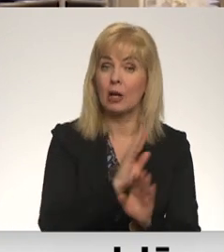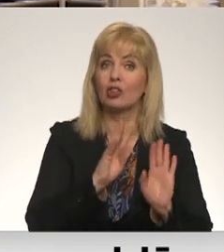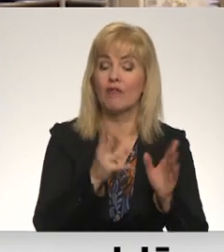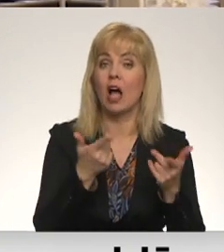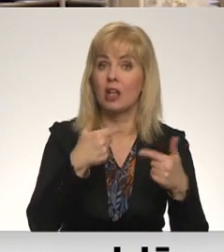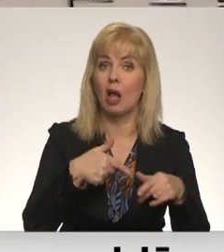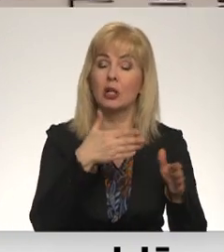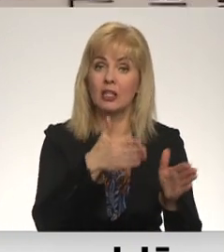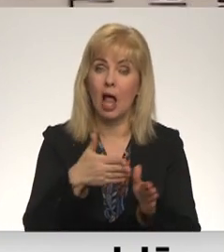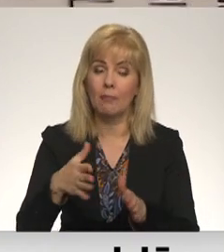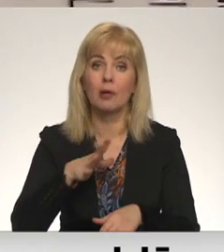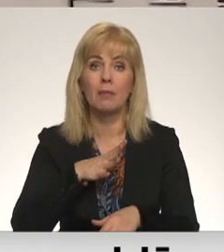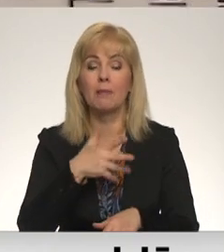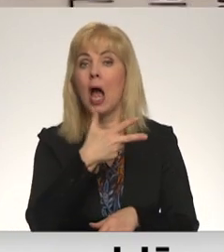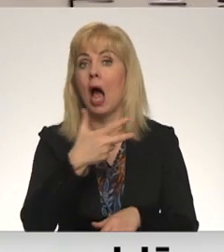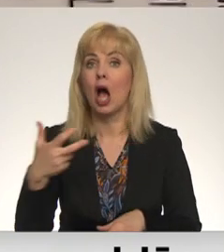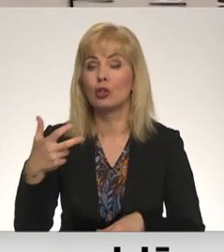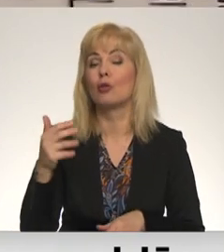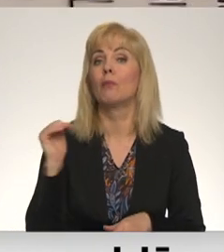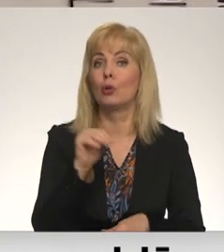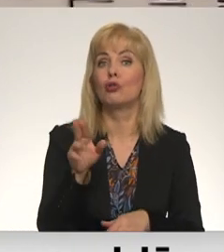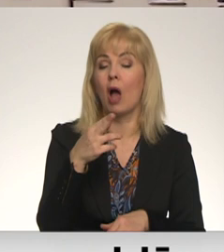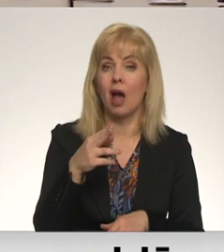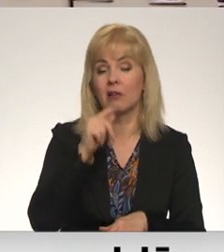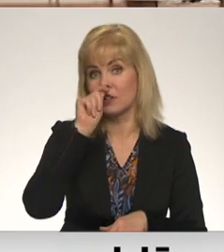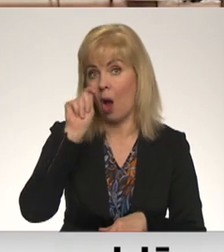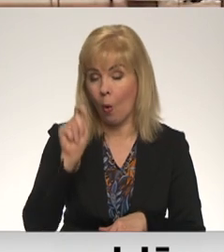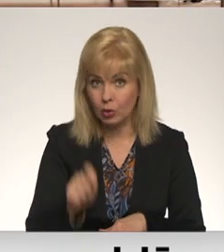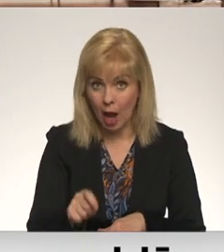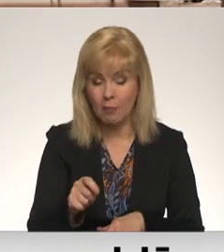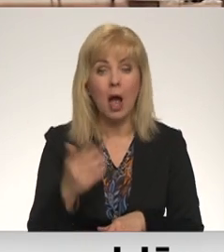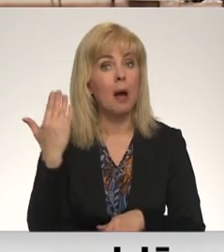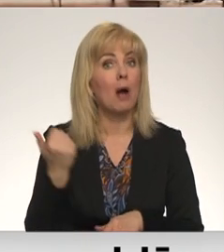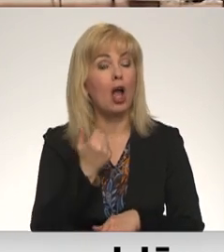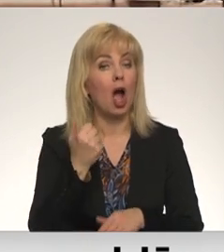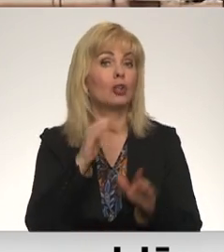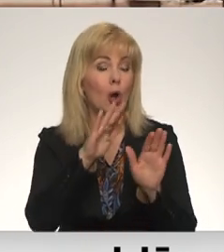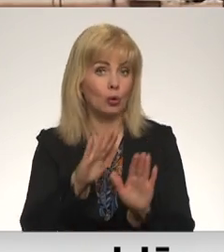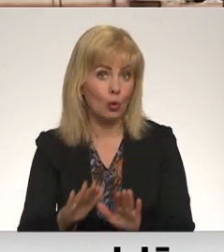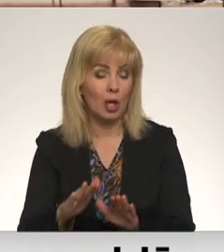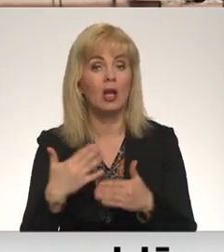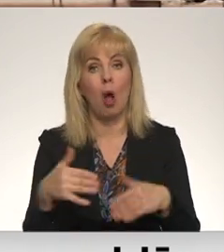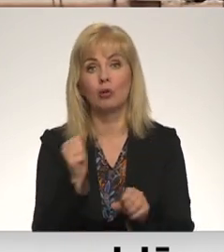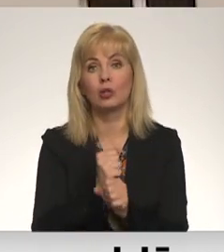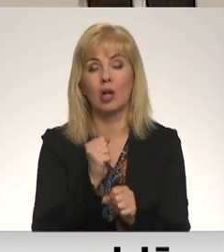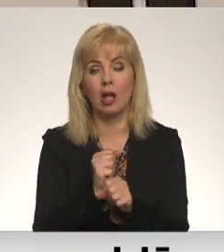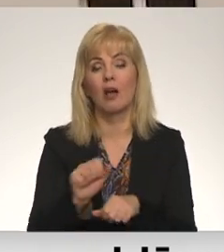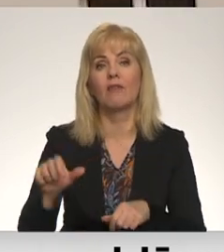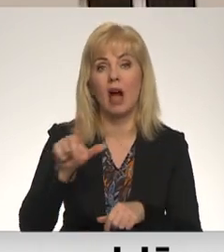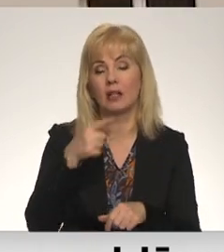laikā slimnīcai bija 800 tūkstošu eiro lieli zaudējumi, tad pagājušā gada rudenī tā jau strādāja ar vairāk